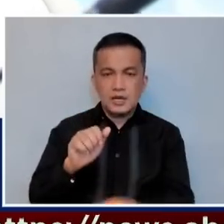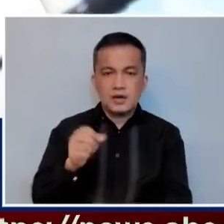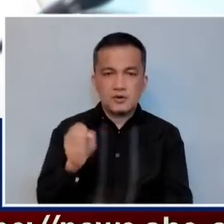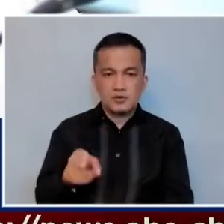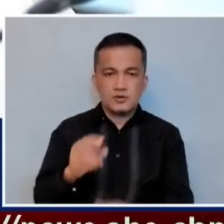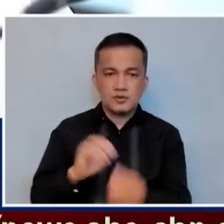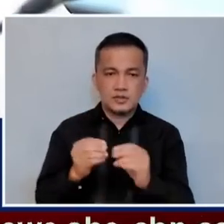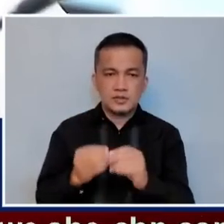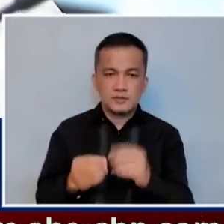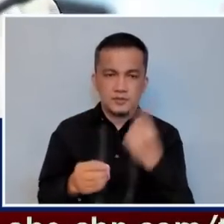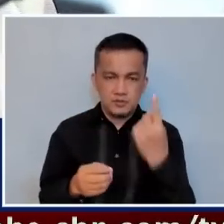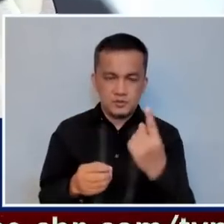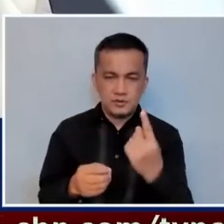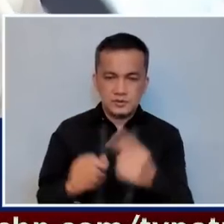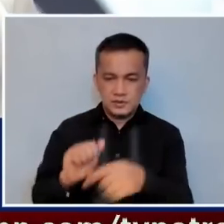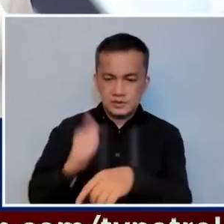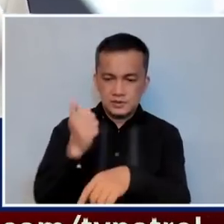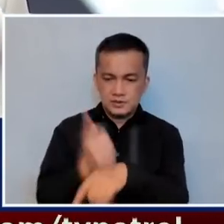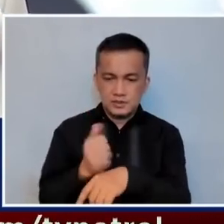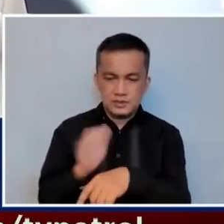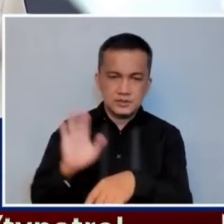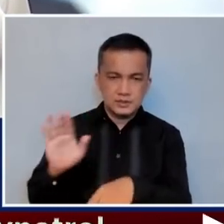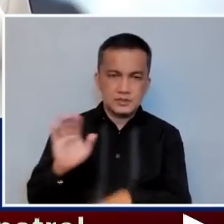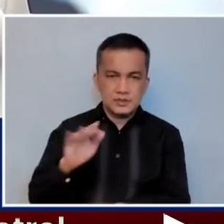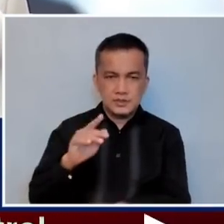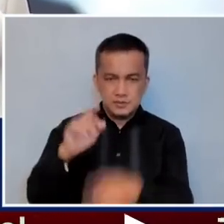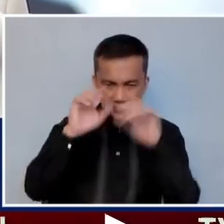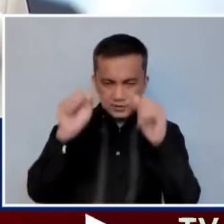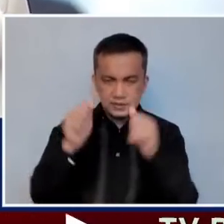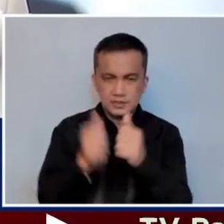1 na nagtatalaga sa kanya bilang Presidential Chief